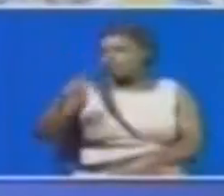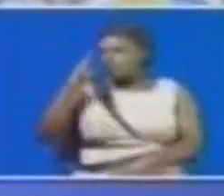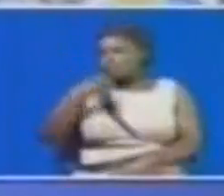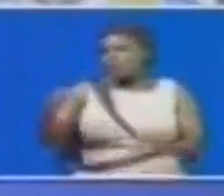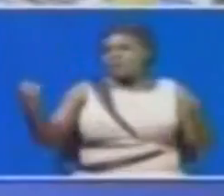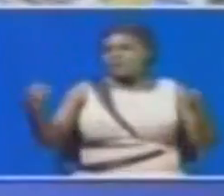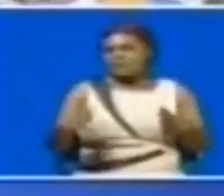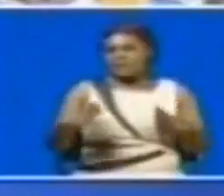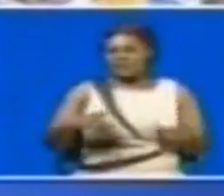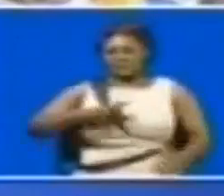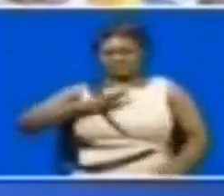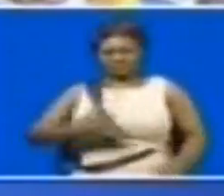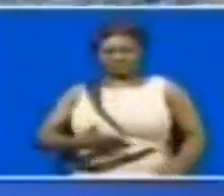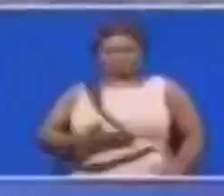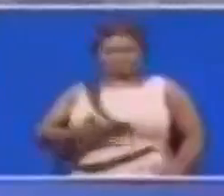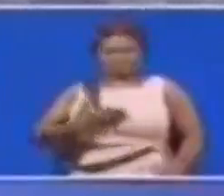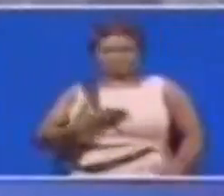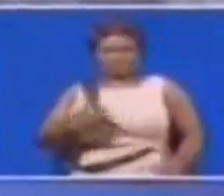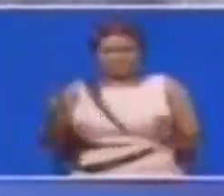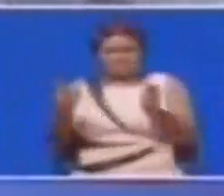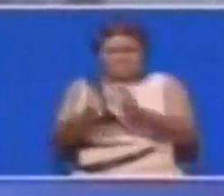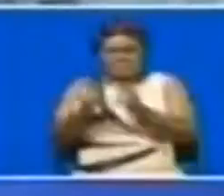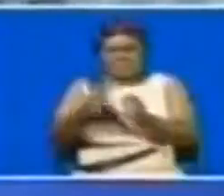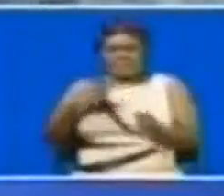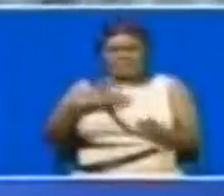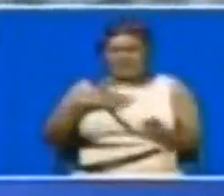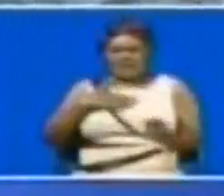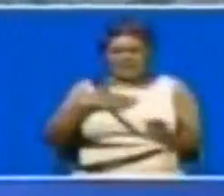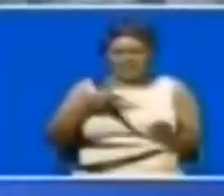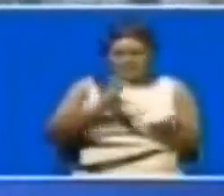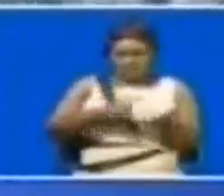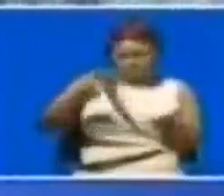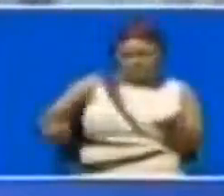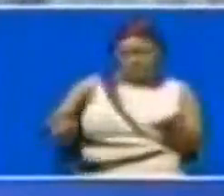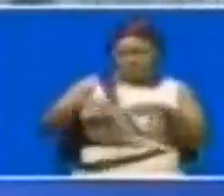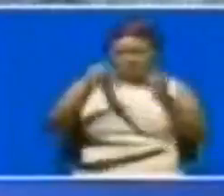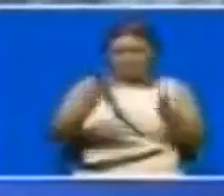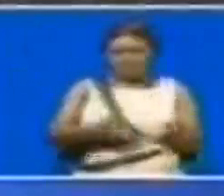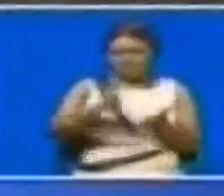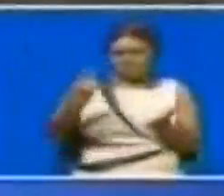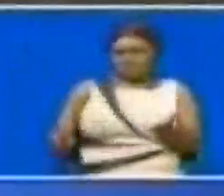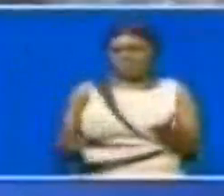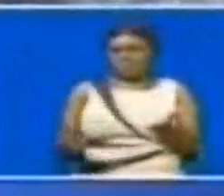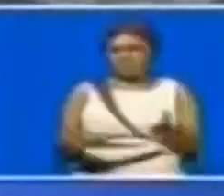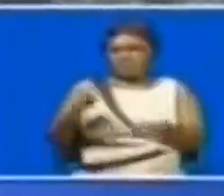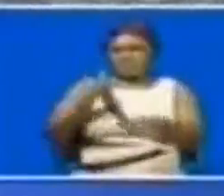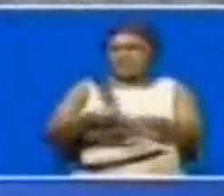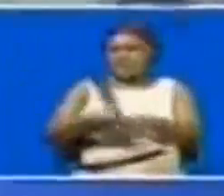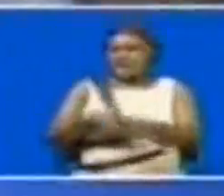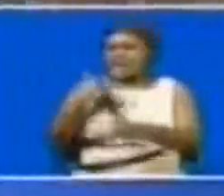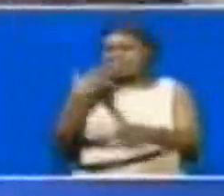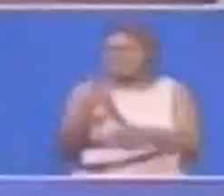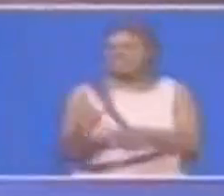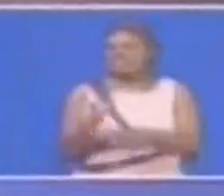ilikuwa wazi kuwa alipandisha mori zao. My grievances are that let him not go because even it's time for being in the office. It